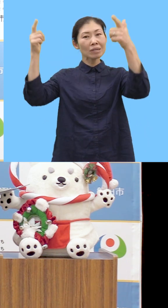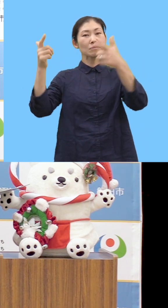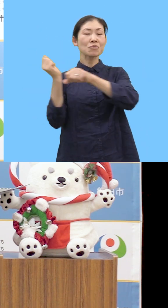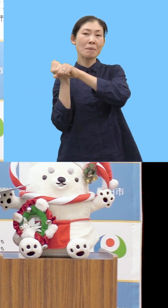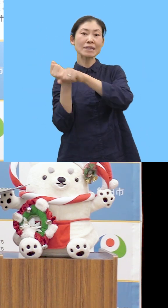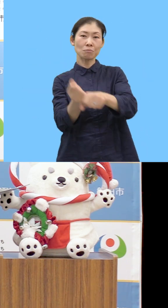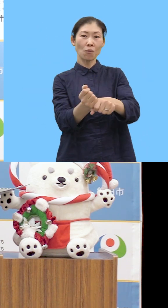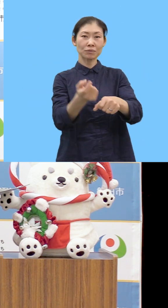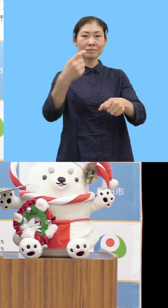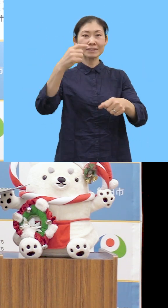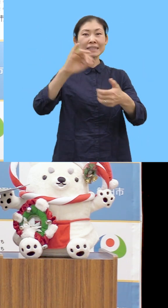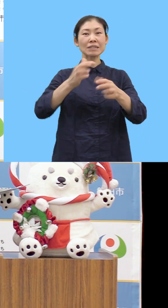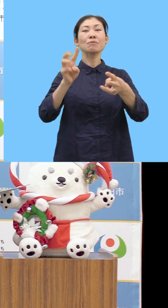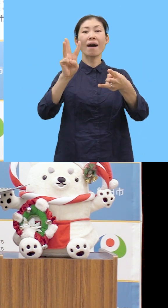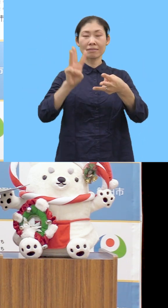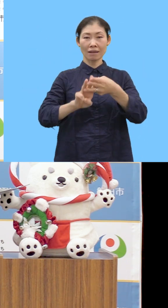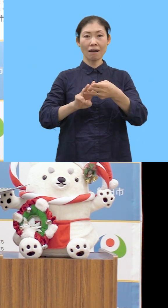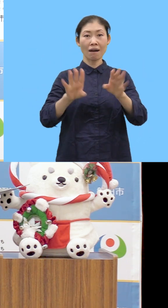まして、